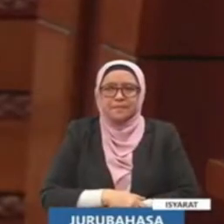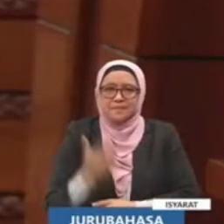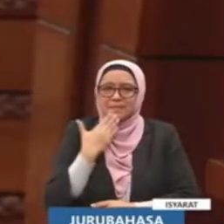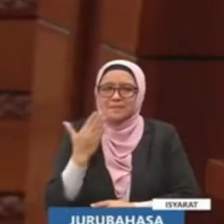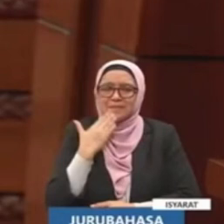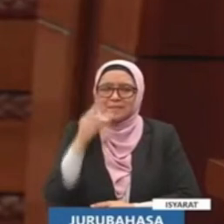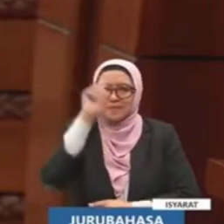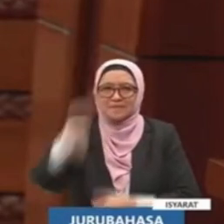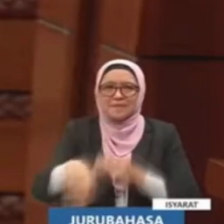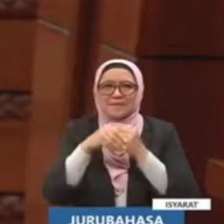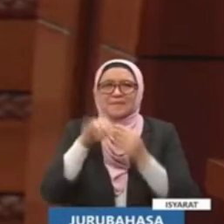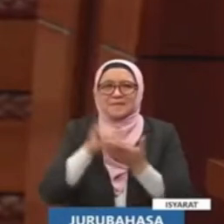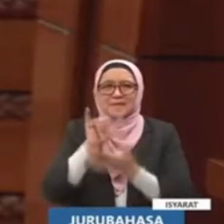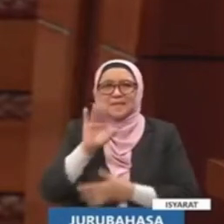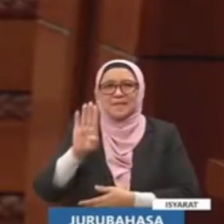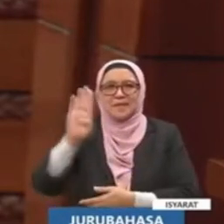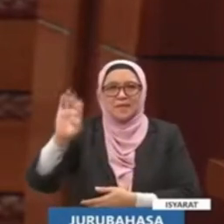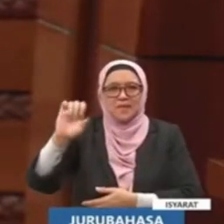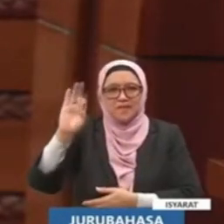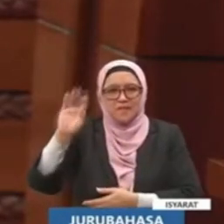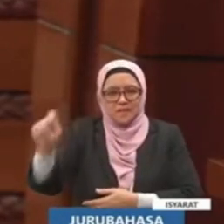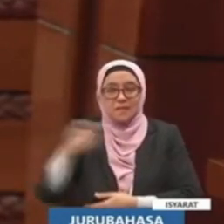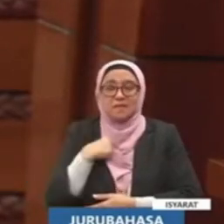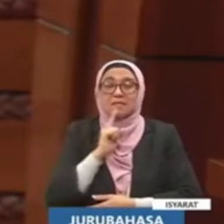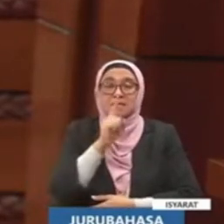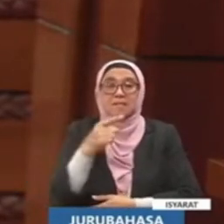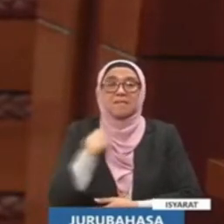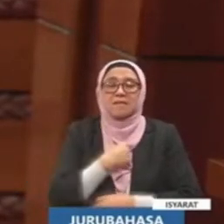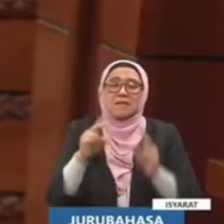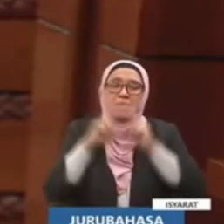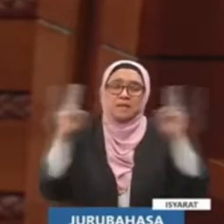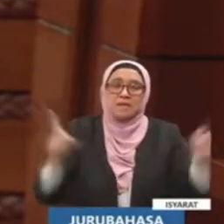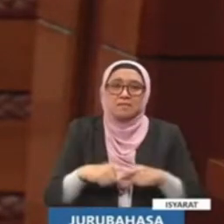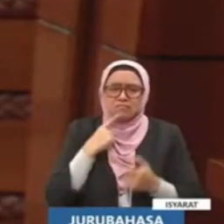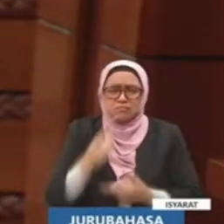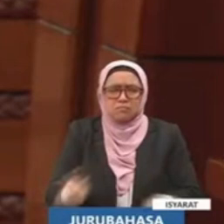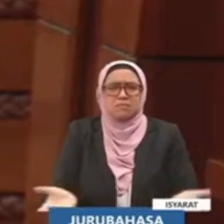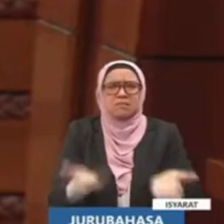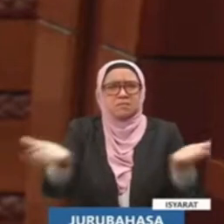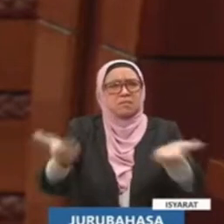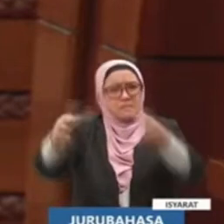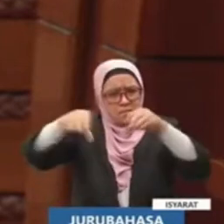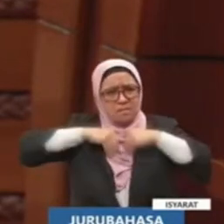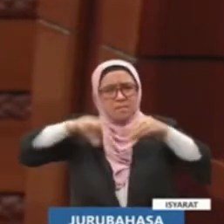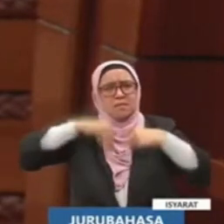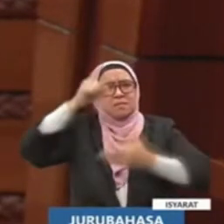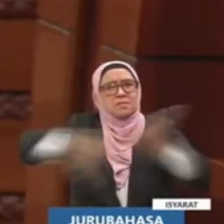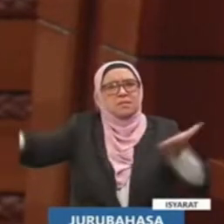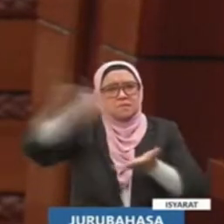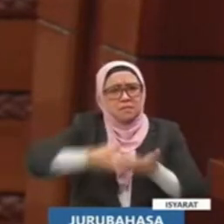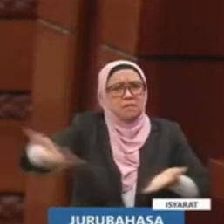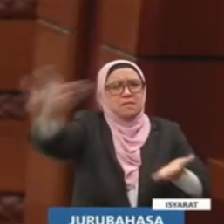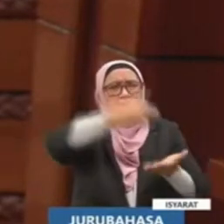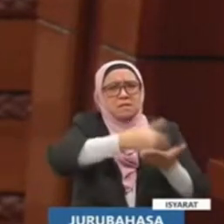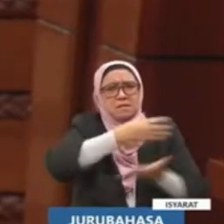jadi kita sangat mengandung adukan apa jual cadangan dan perbincangan yang ke arah untuk menyokong meningkatkan